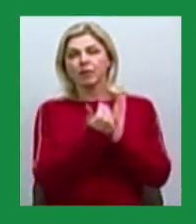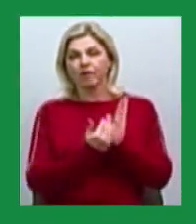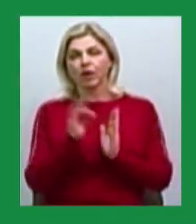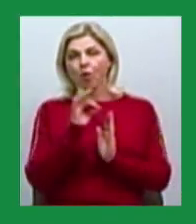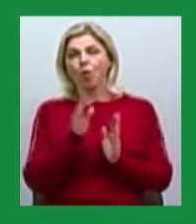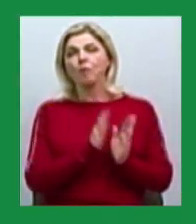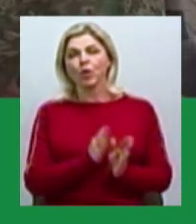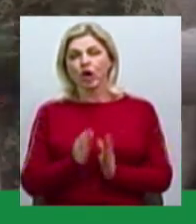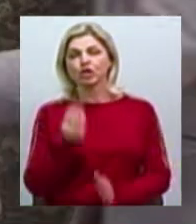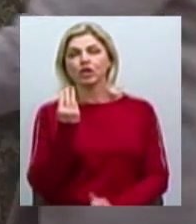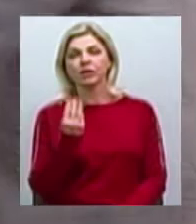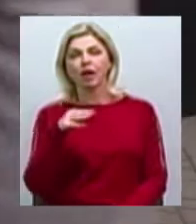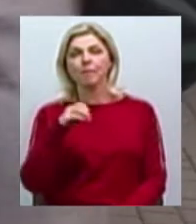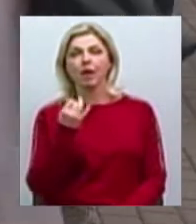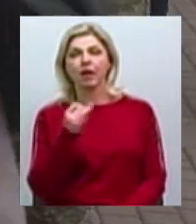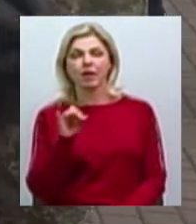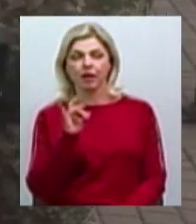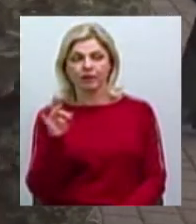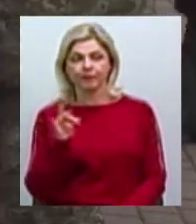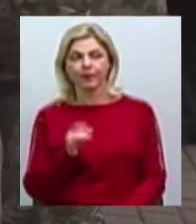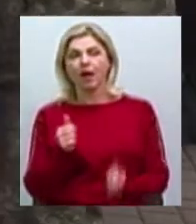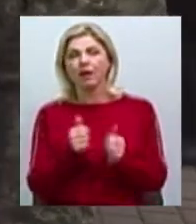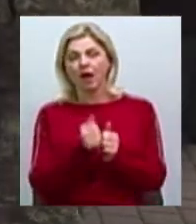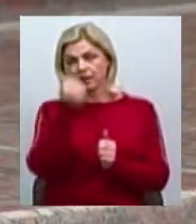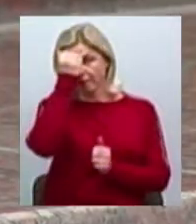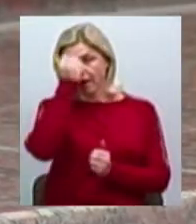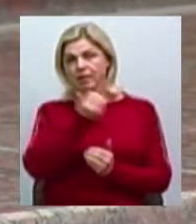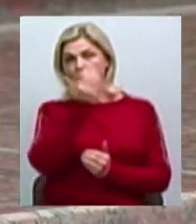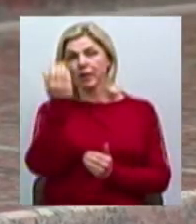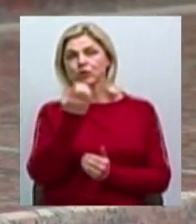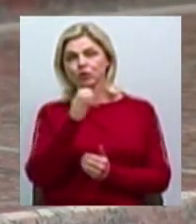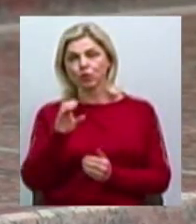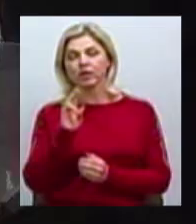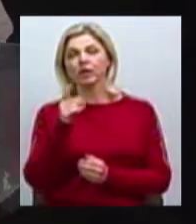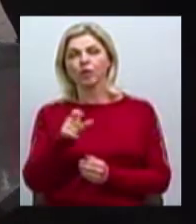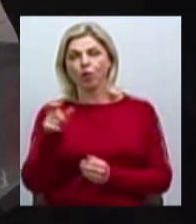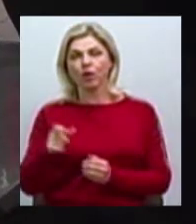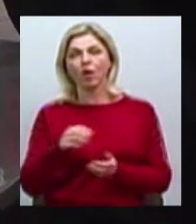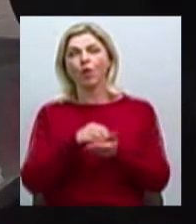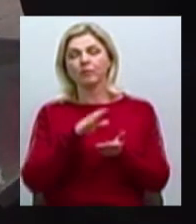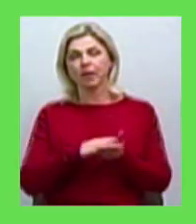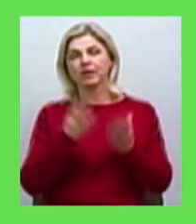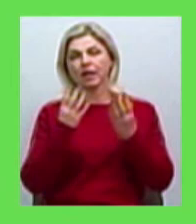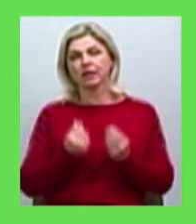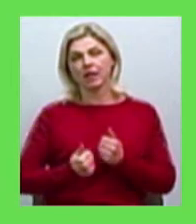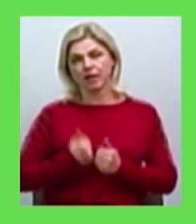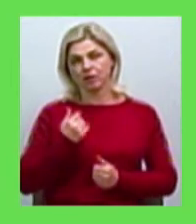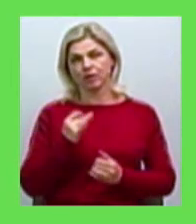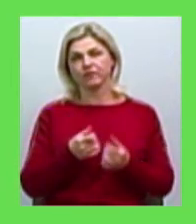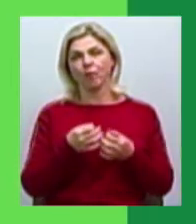Штайнмаєра. Біля пам'ятника Героям Небесної Сотні у Миколаєві відзначили День гідності та свободи.